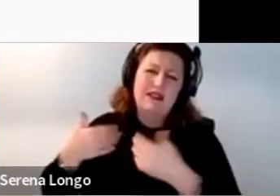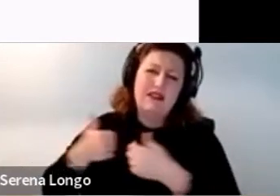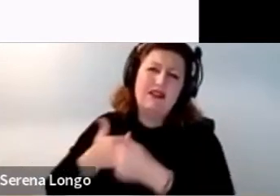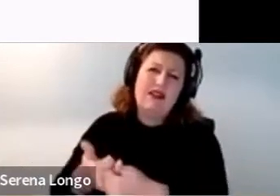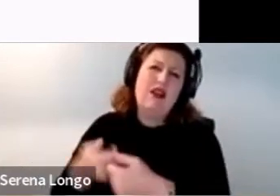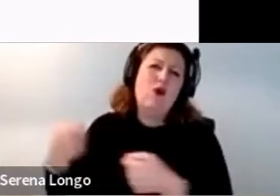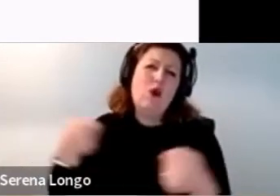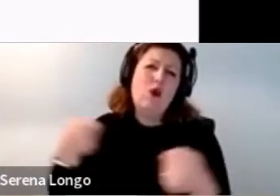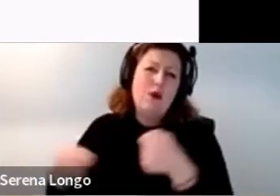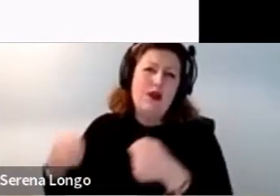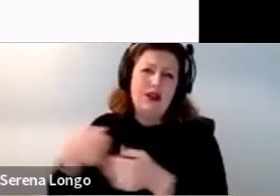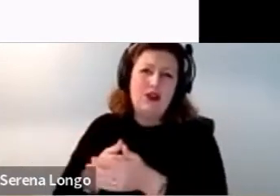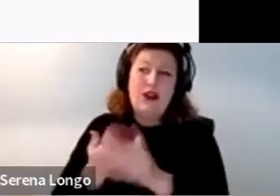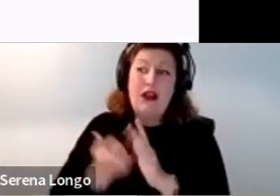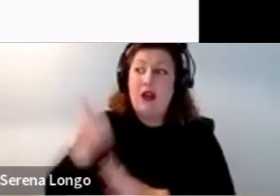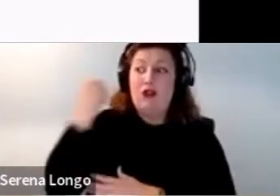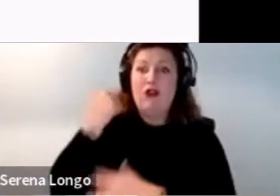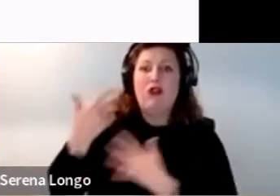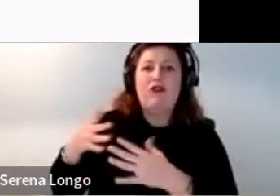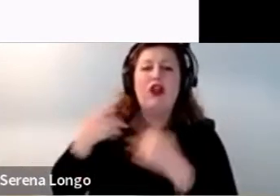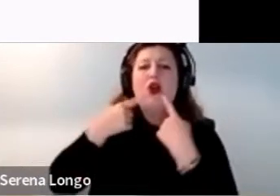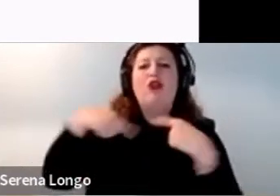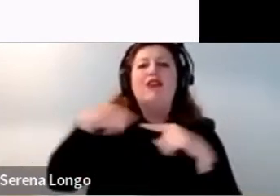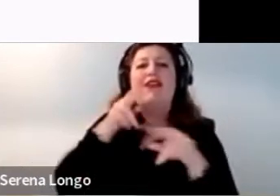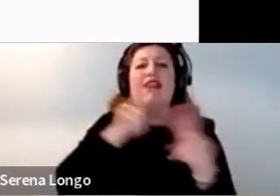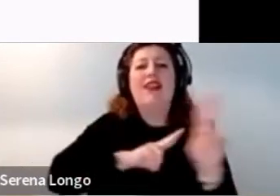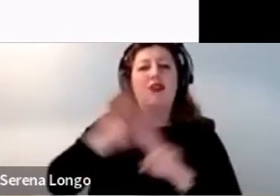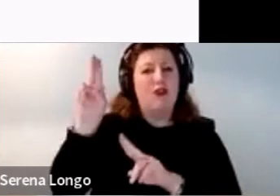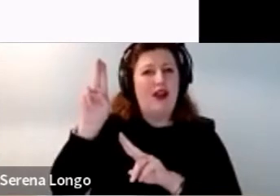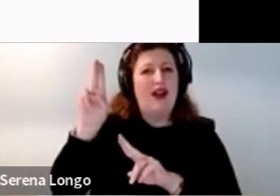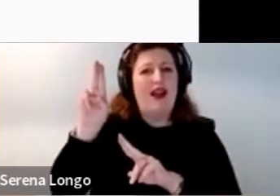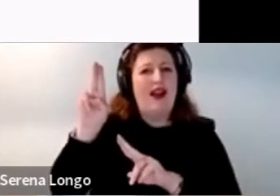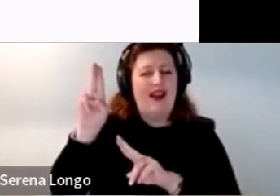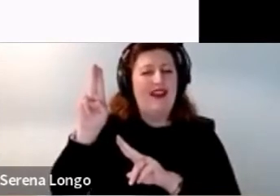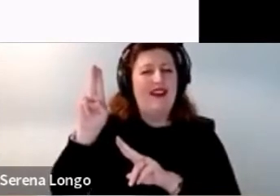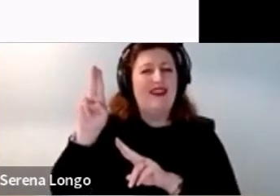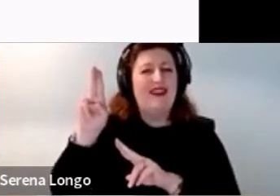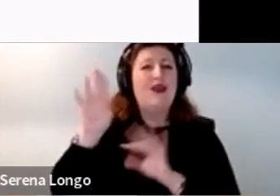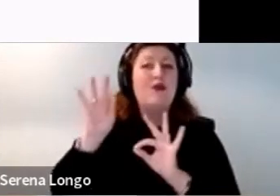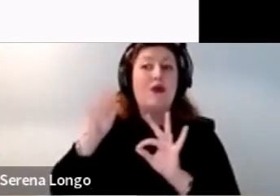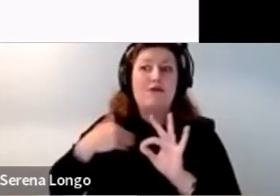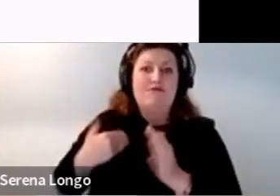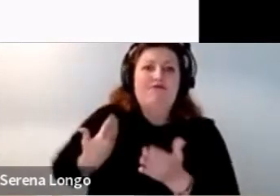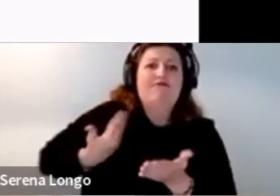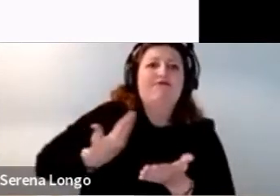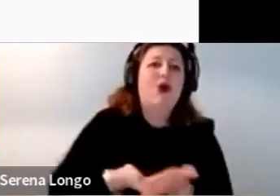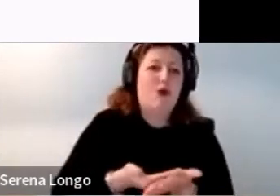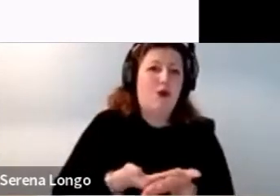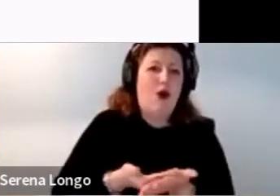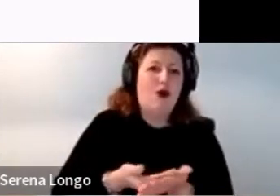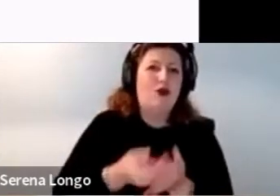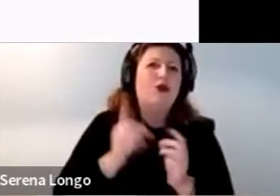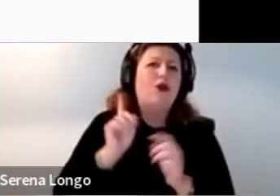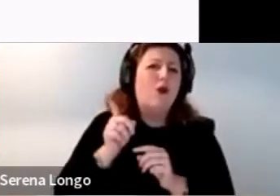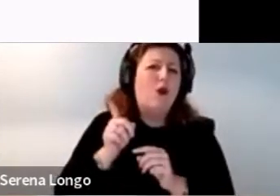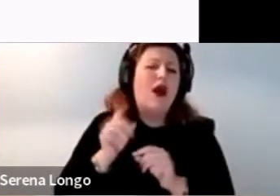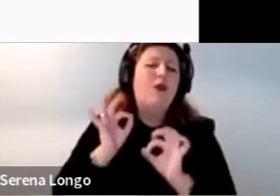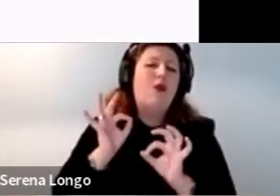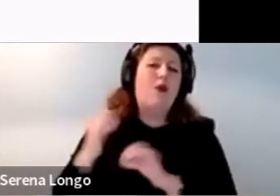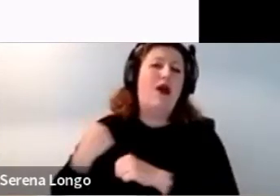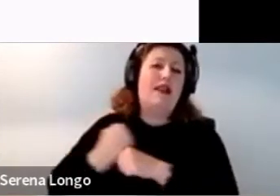la mia esperienza come consigliere nazionale, a cui avevo proposto ed avevo la delega appunto sui temi